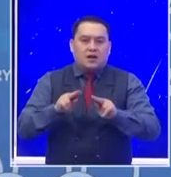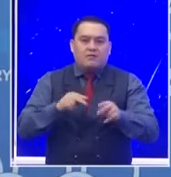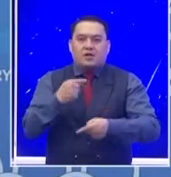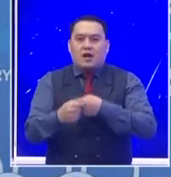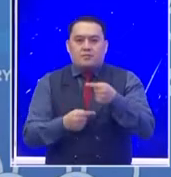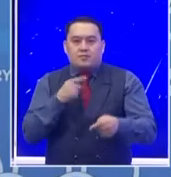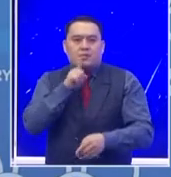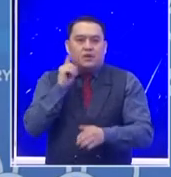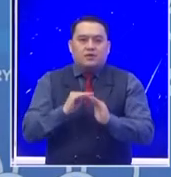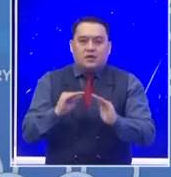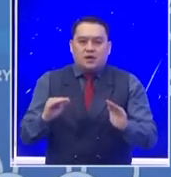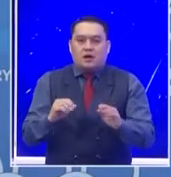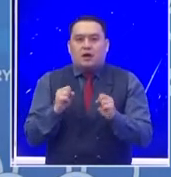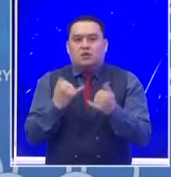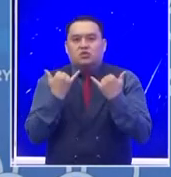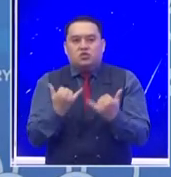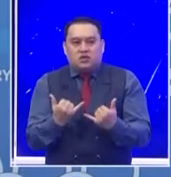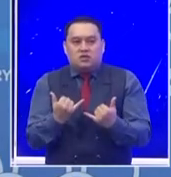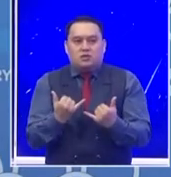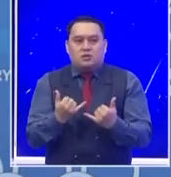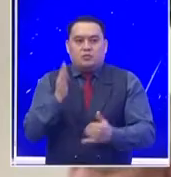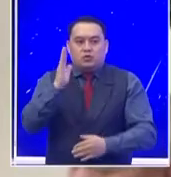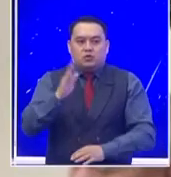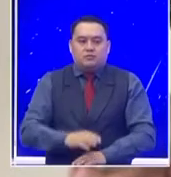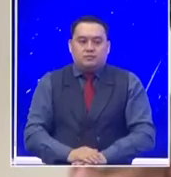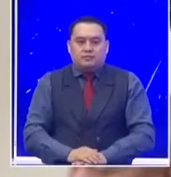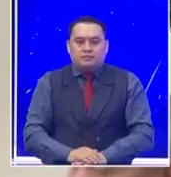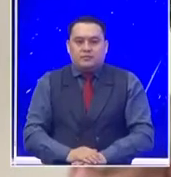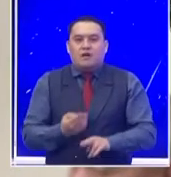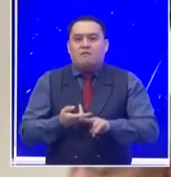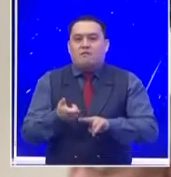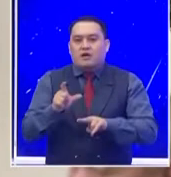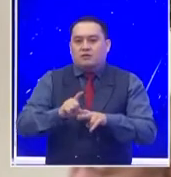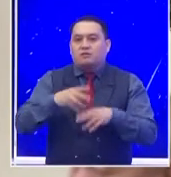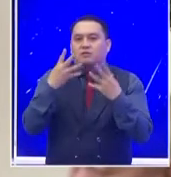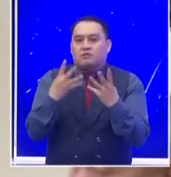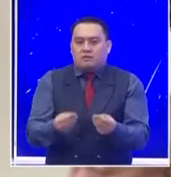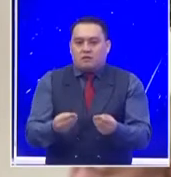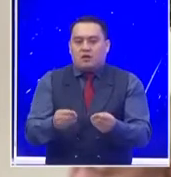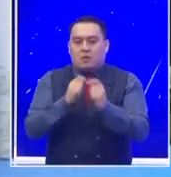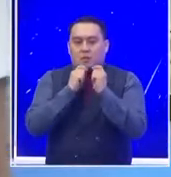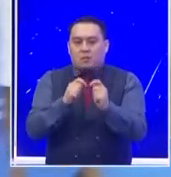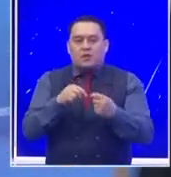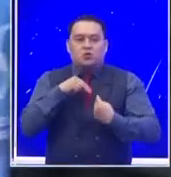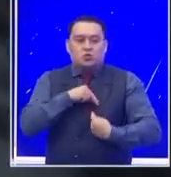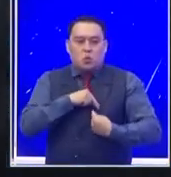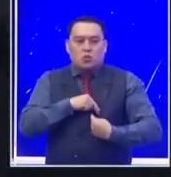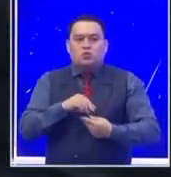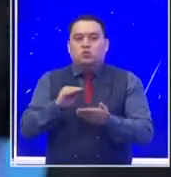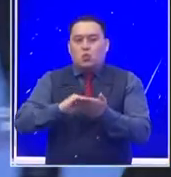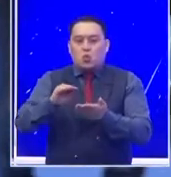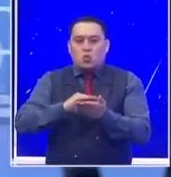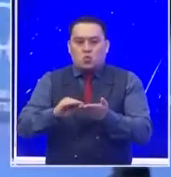маленьких детей как сейчас я будущем в этот день помимо атлетов был отмечен труд представителей сми